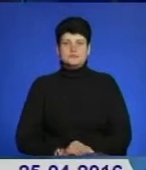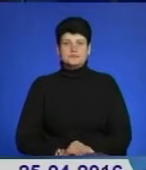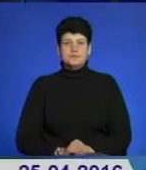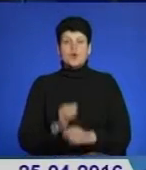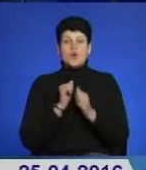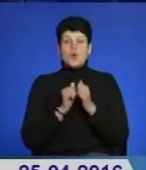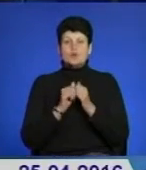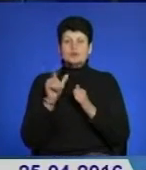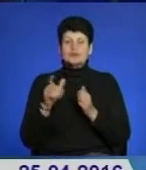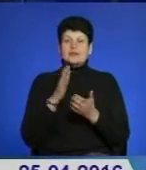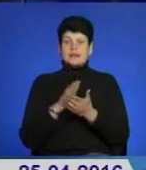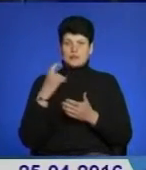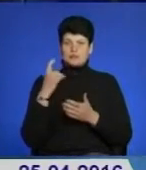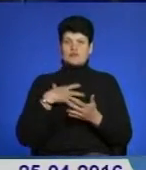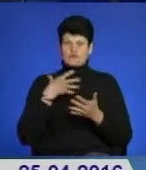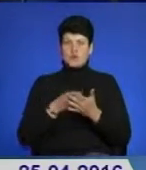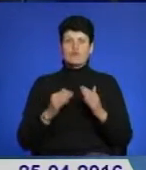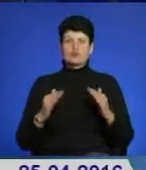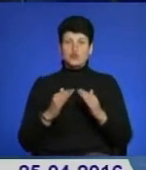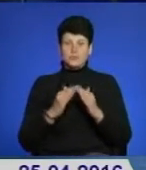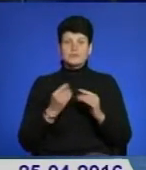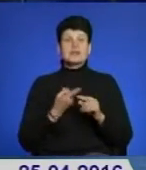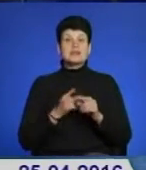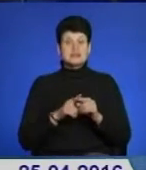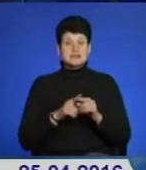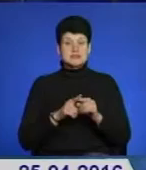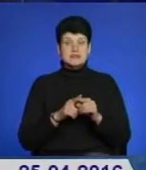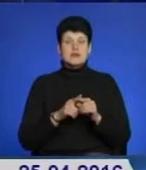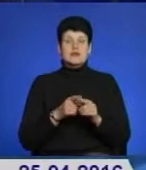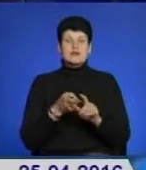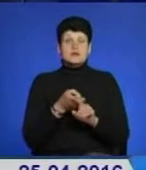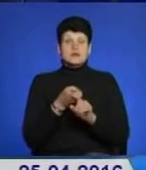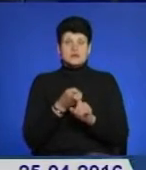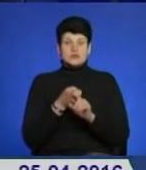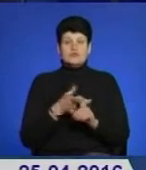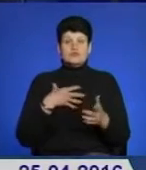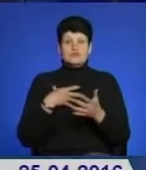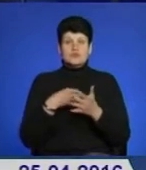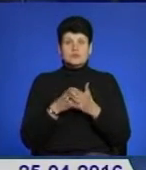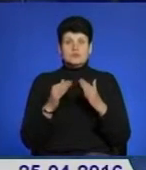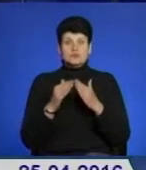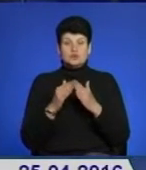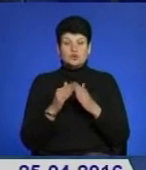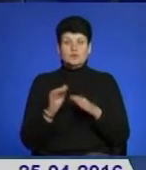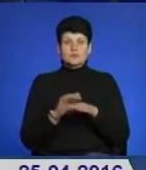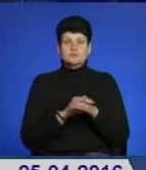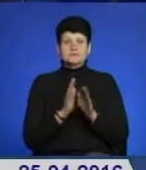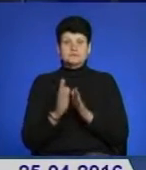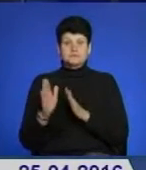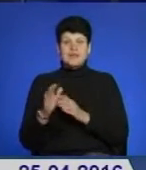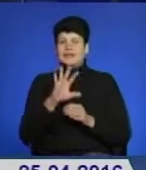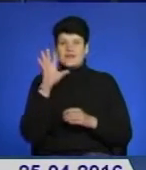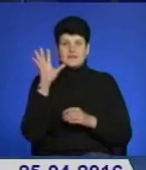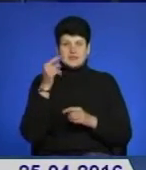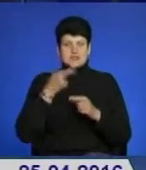Кожна людина є господарем у своєму домі. Це стосується не лише власної оселі, а й благоустрою населеного пункту. Проте далеко не усі